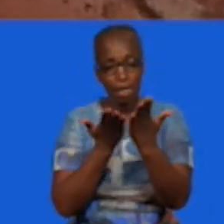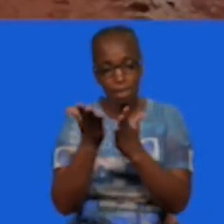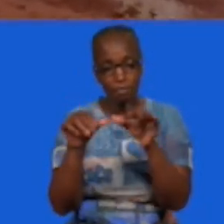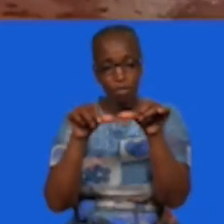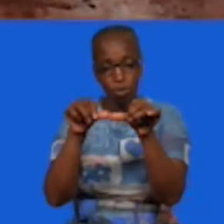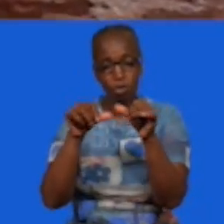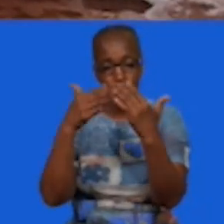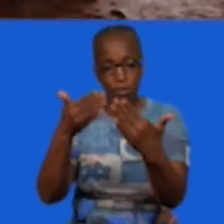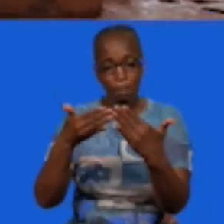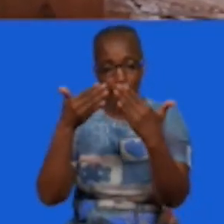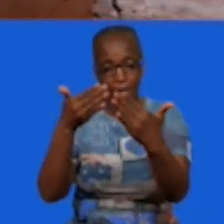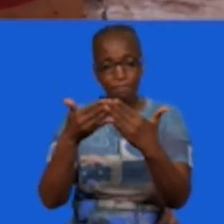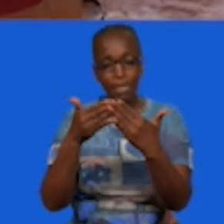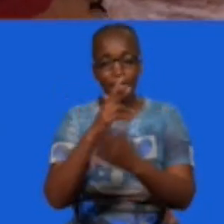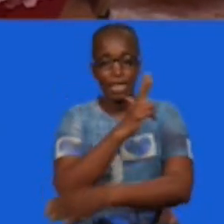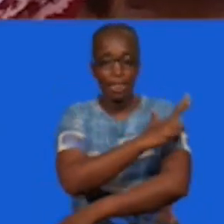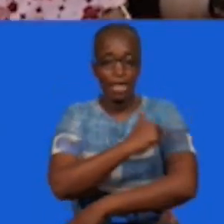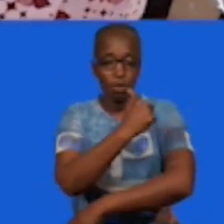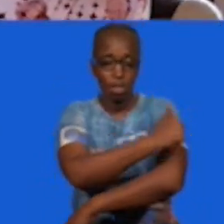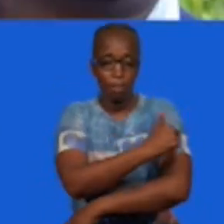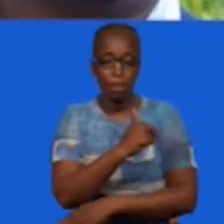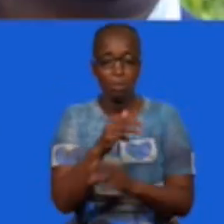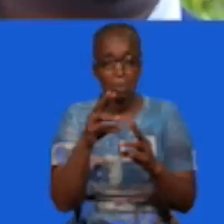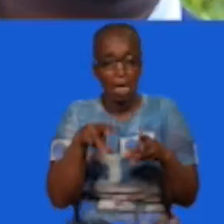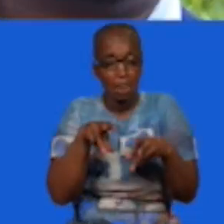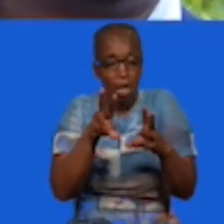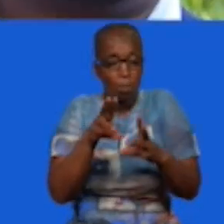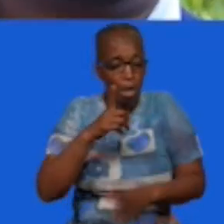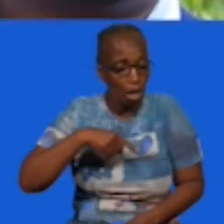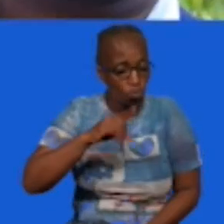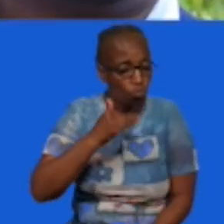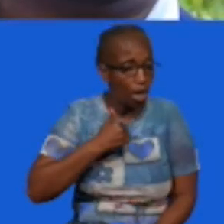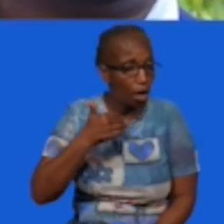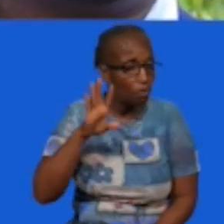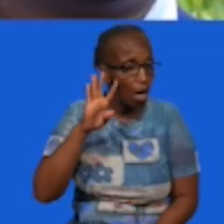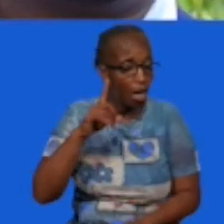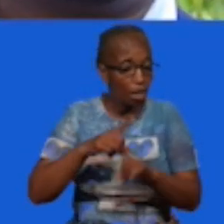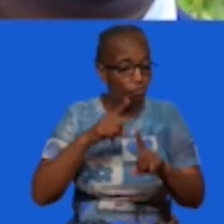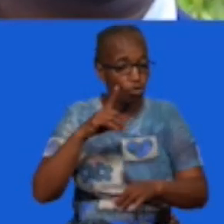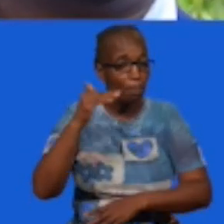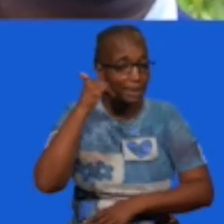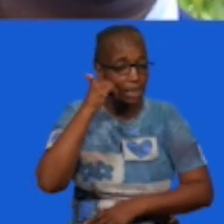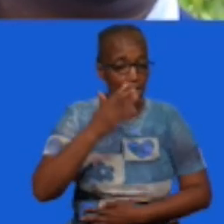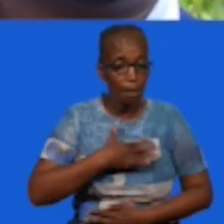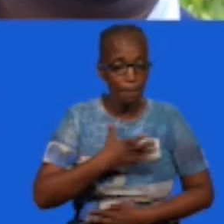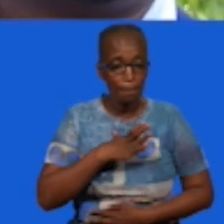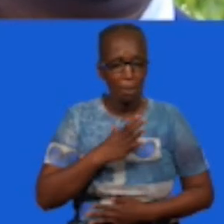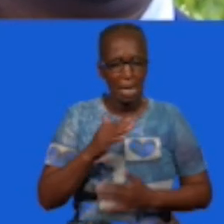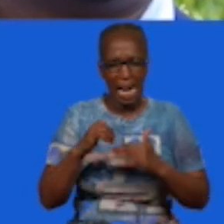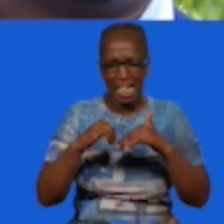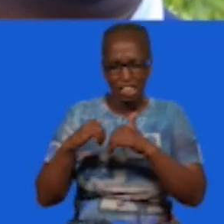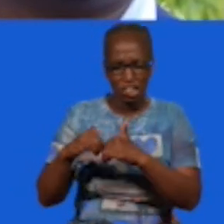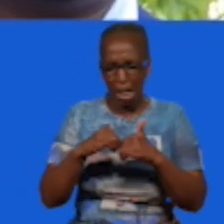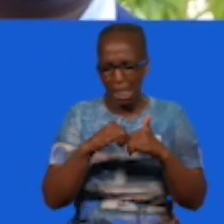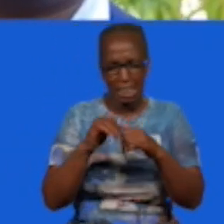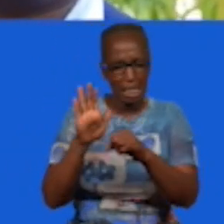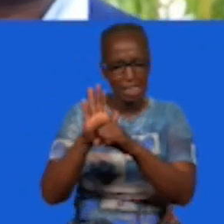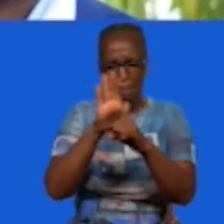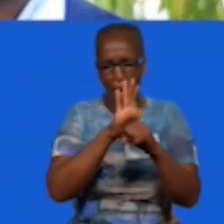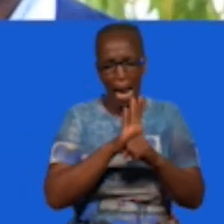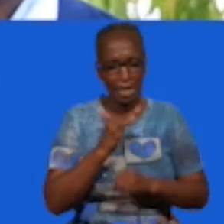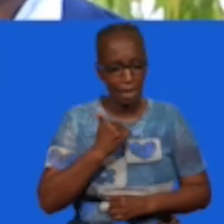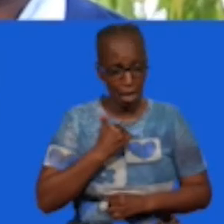huduma zimeimarika katika hospitali hiyo. Vile tumesikia kutoka kwa wagonjwa, kuna challenges,